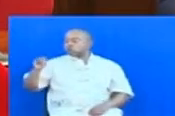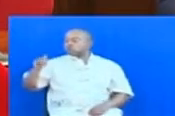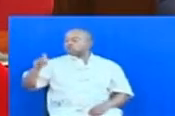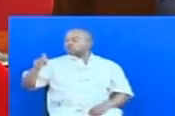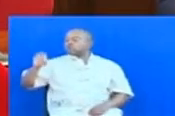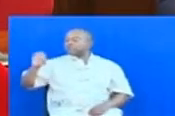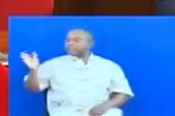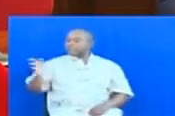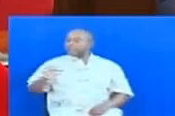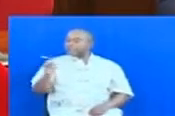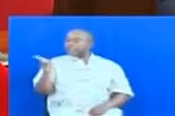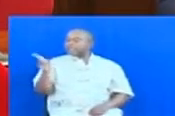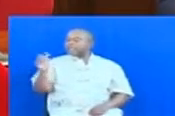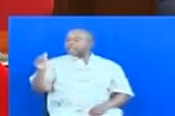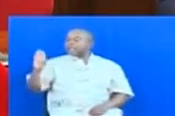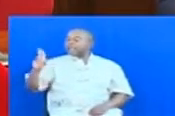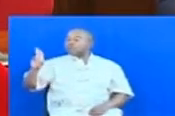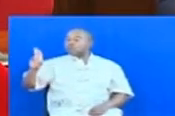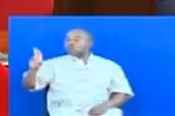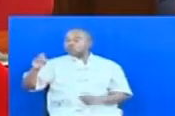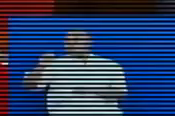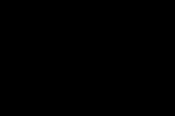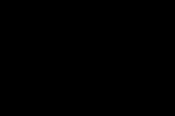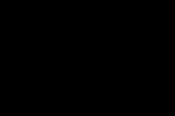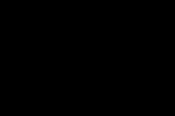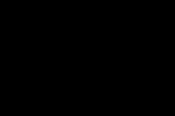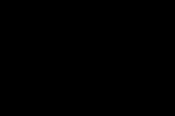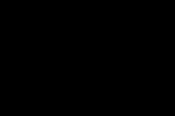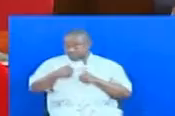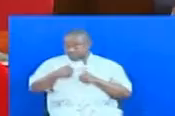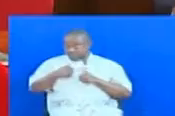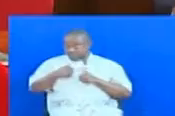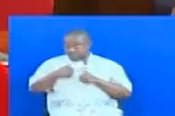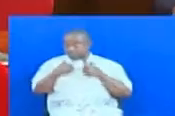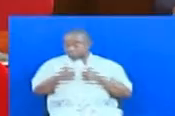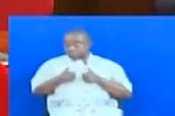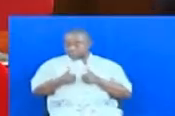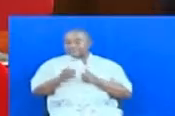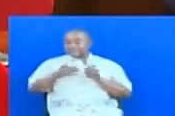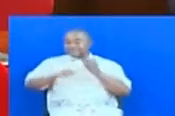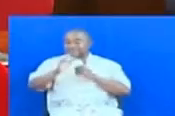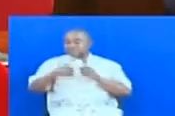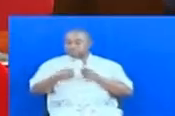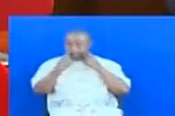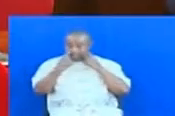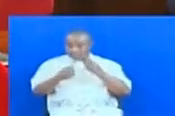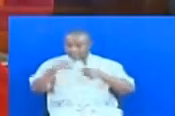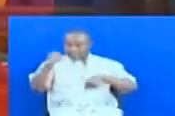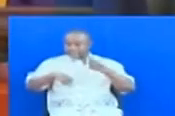pale. Muda ukifika, mgumba anatosha kwa siasa za maendeleo. Asanteni sana kwa kunisikiliza.